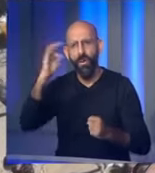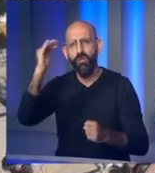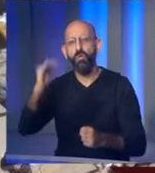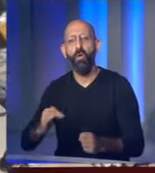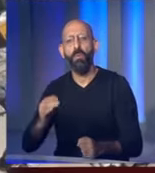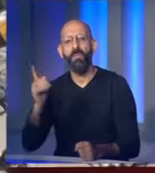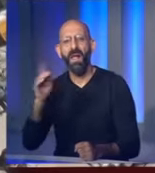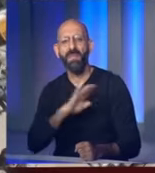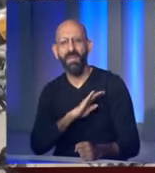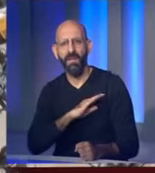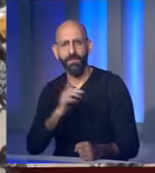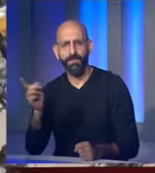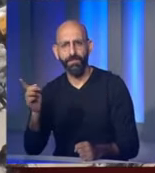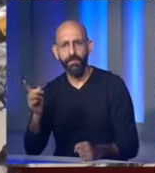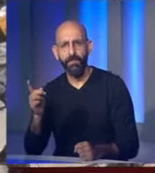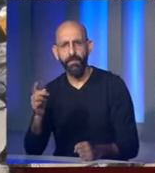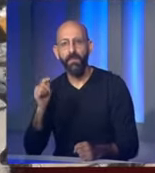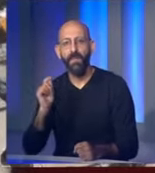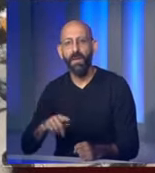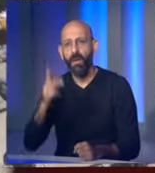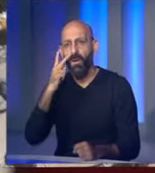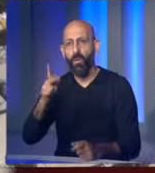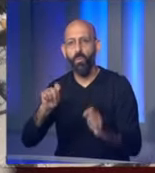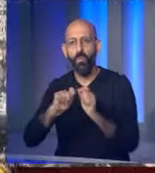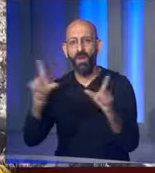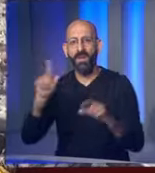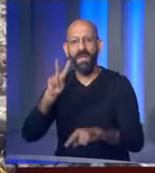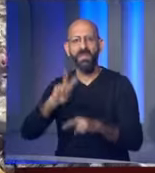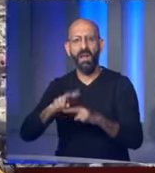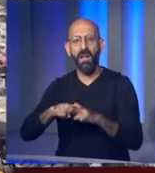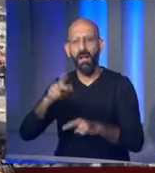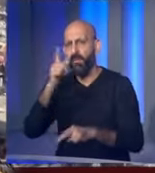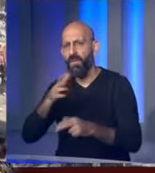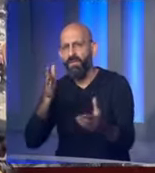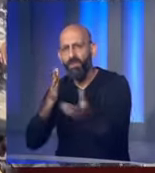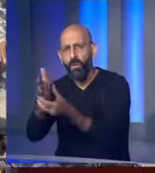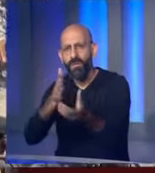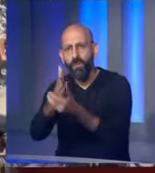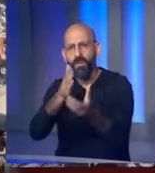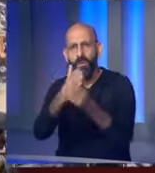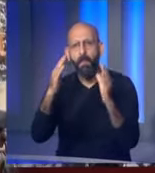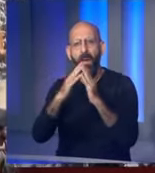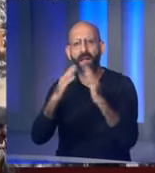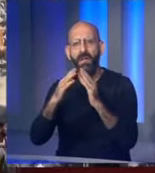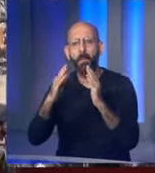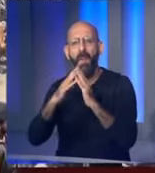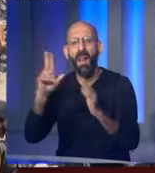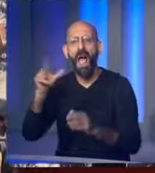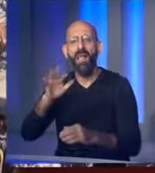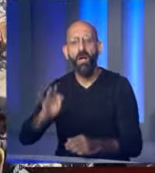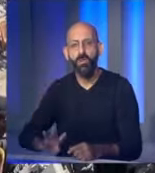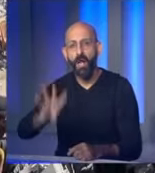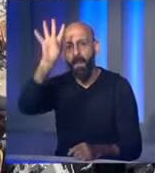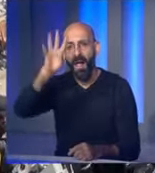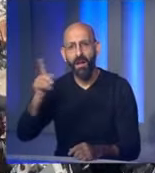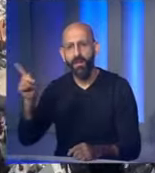المساعدات بالجزء الجنوبي من غزه ونسفت قوات الاحتلال الاسرائيلي عددا من المباني في منطقه مشروع بيت